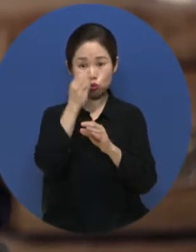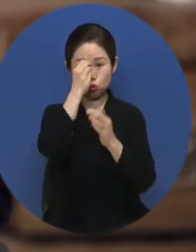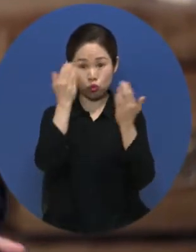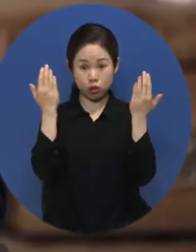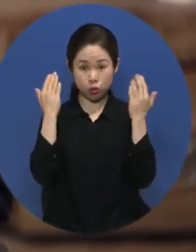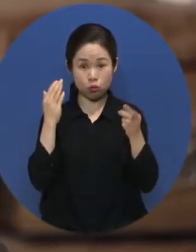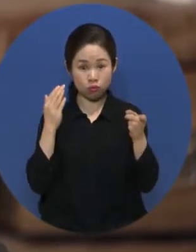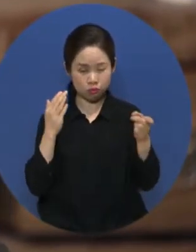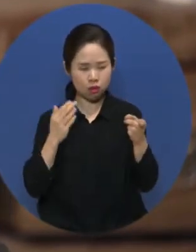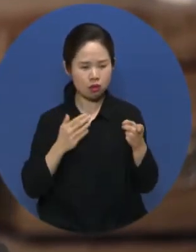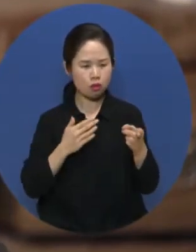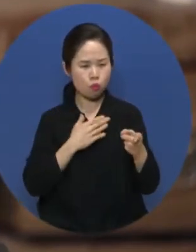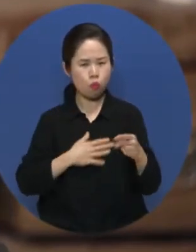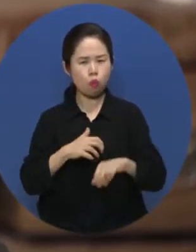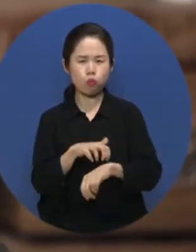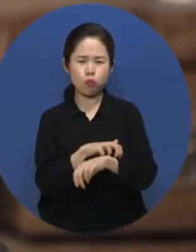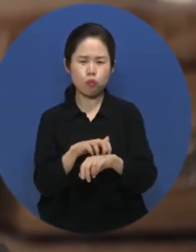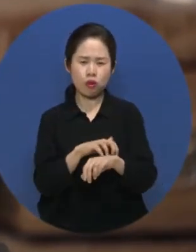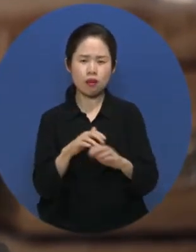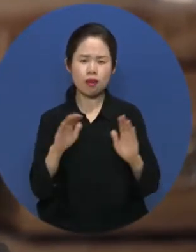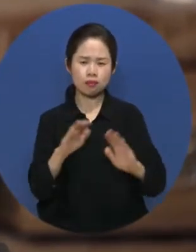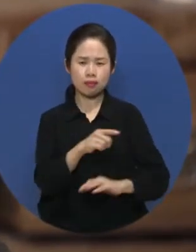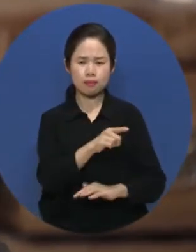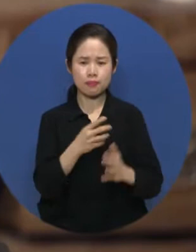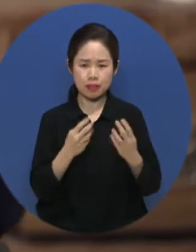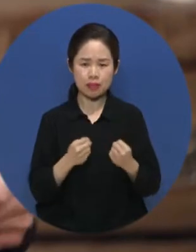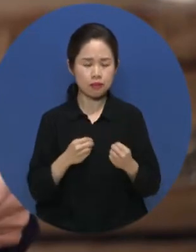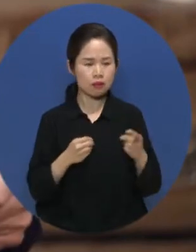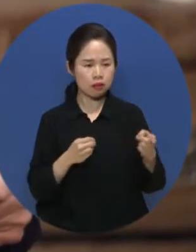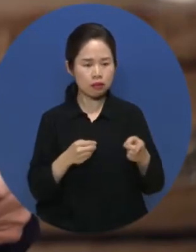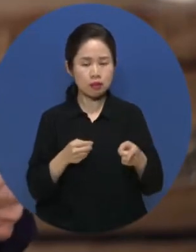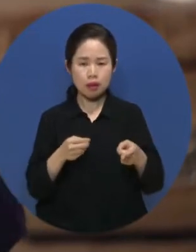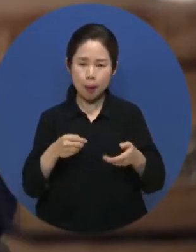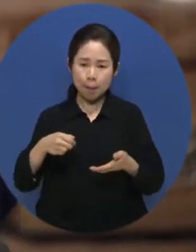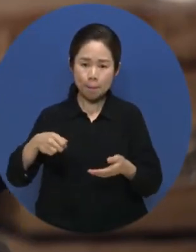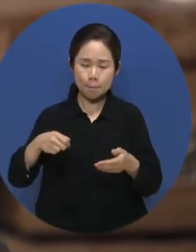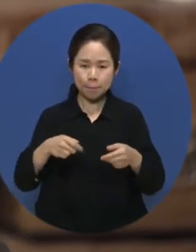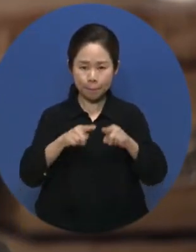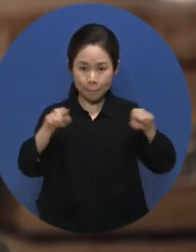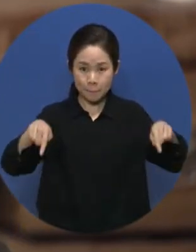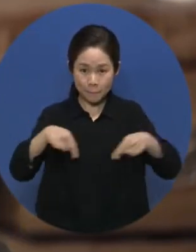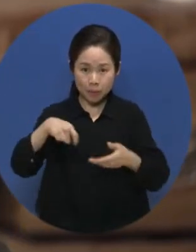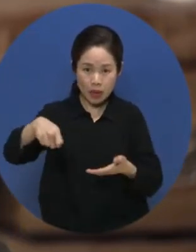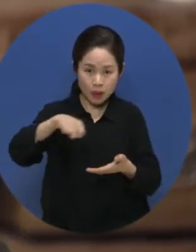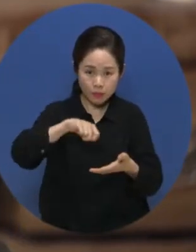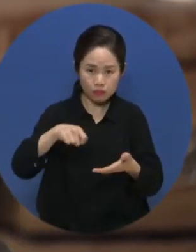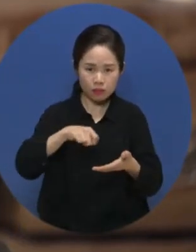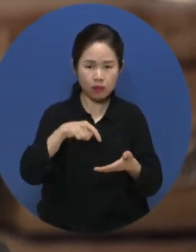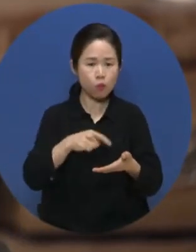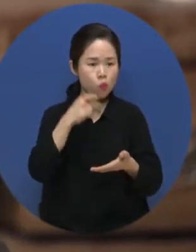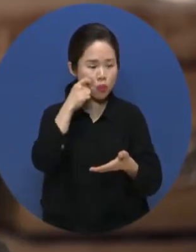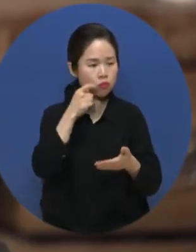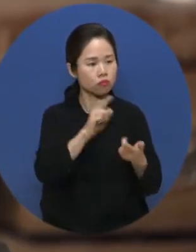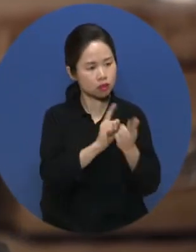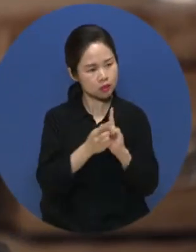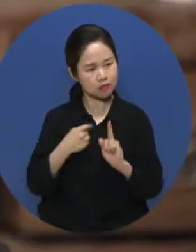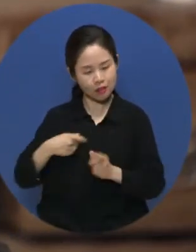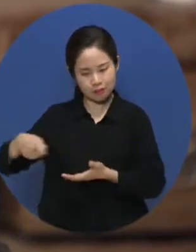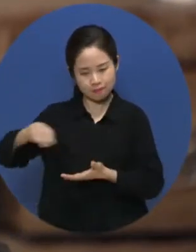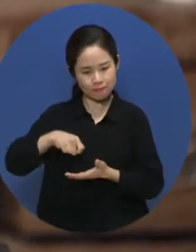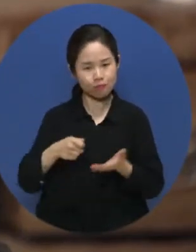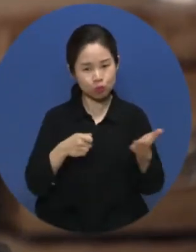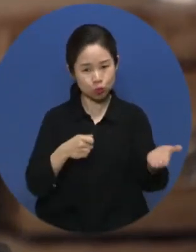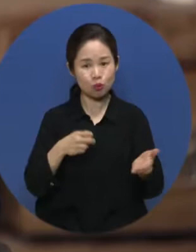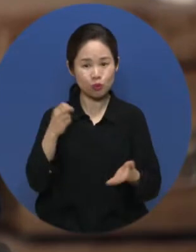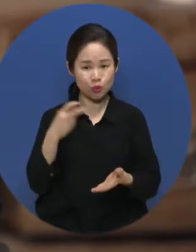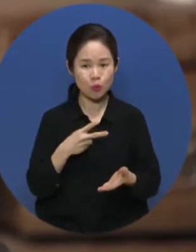제가 전동휠체어를 탄 뒤로는 그 친구들이 식판을 못 들 때 대신 들어다 주고, 이불을 못 깨고 빨래를 못 할 때 대신 도와주고 하는